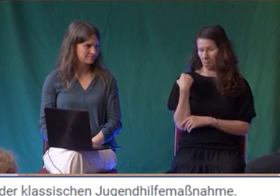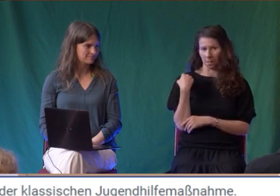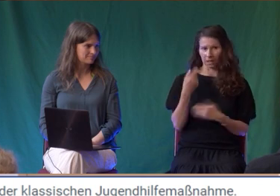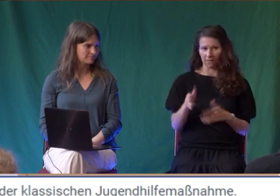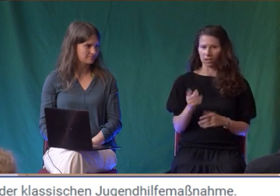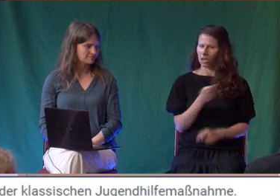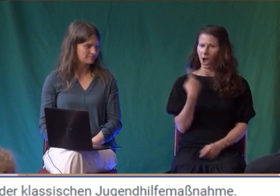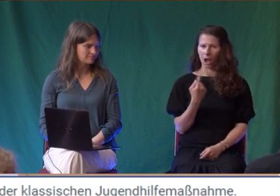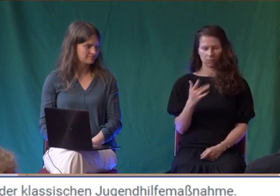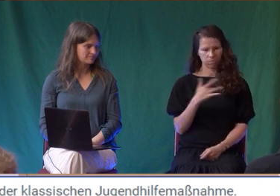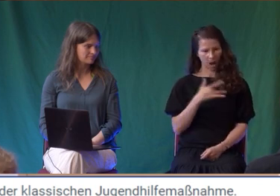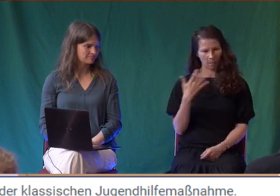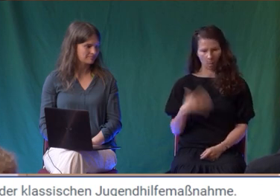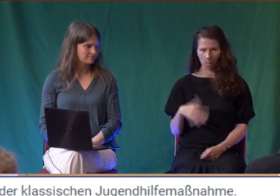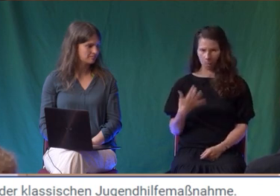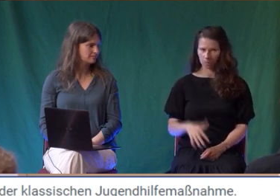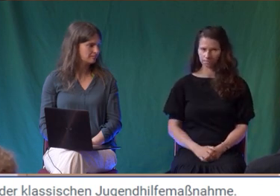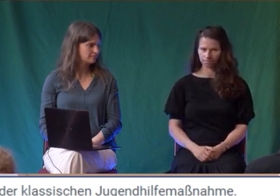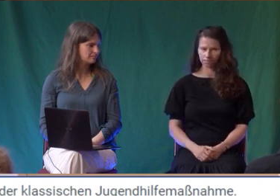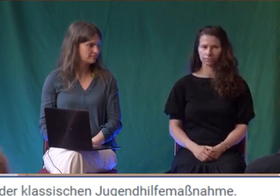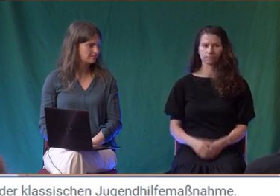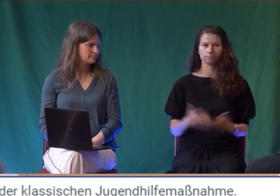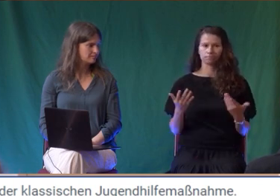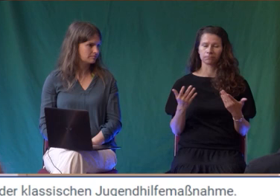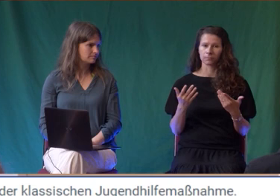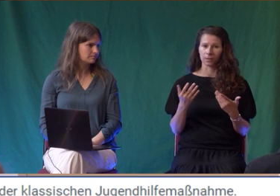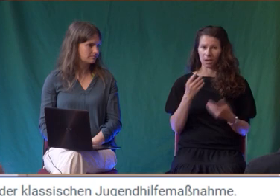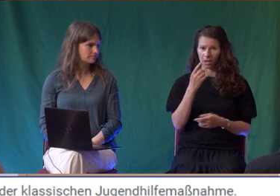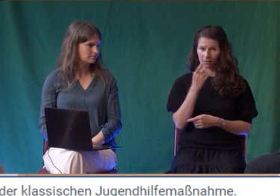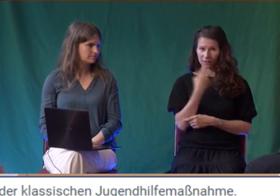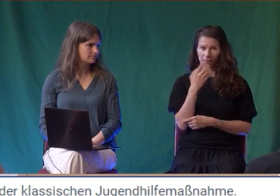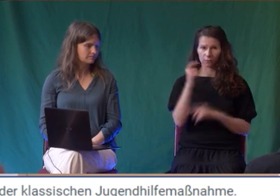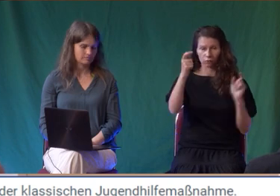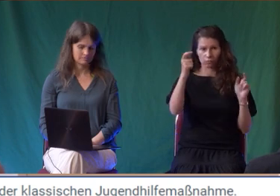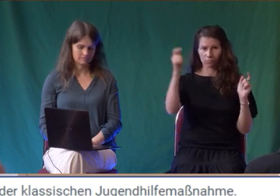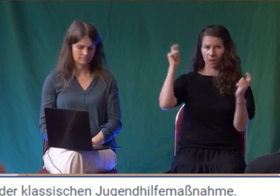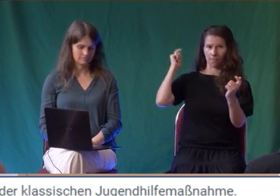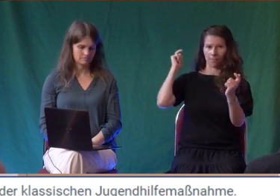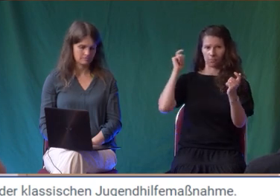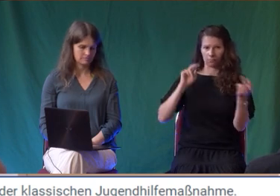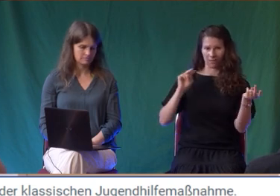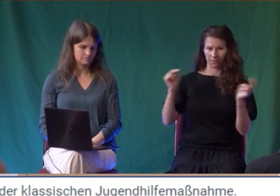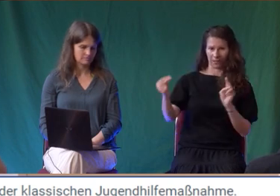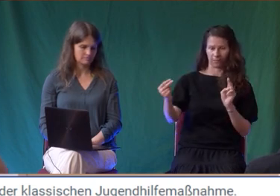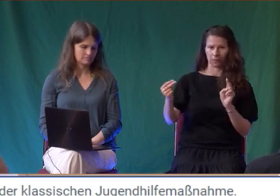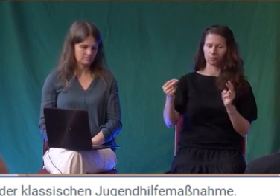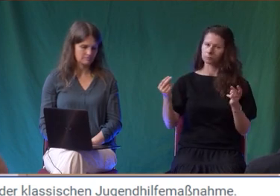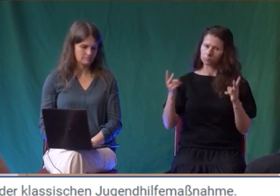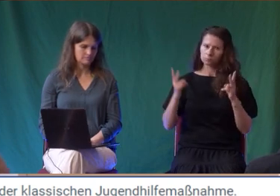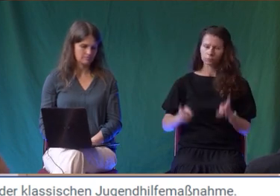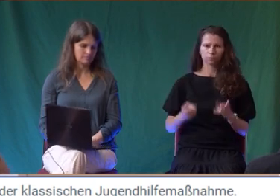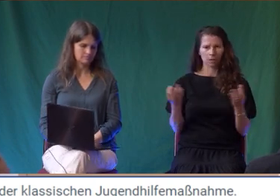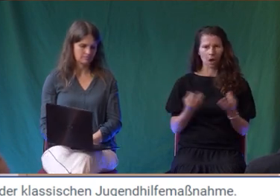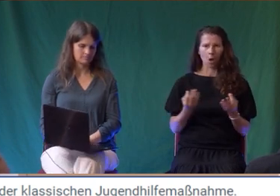uns alles sehr bewegt und ich denke wenn wir einen Blickwechsel erreichen wollen muss man einfach auch mal auf die emotionale Ebene